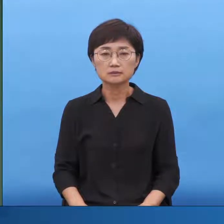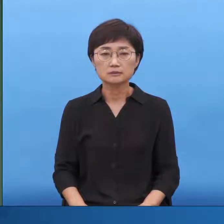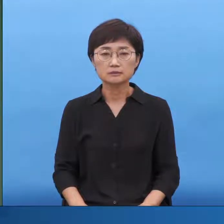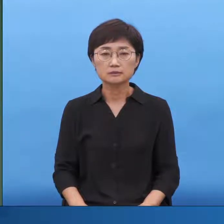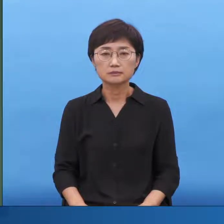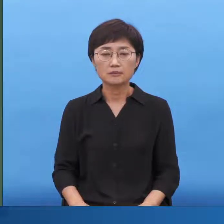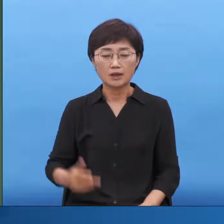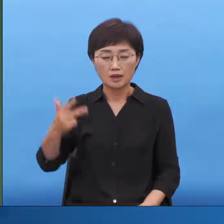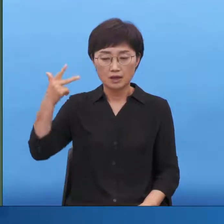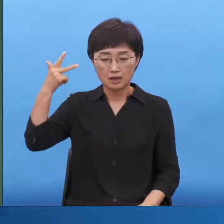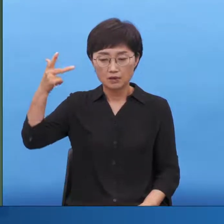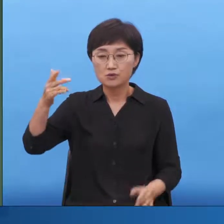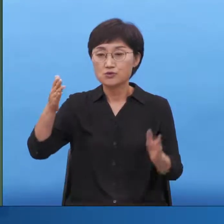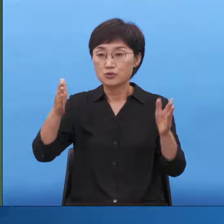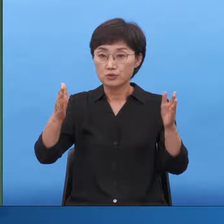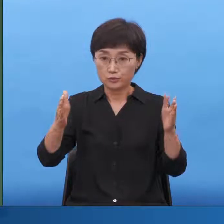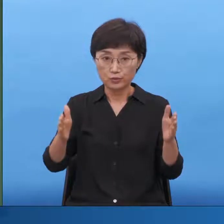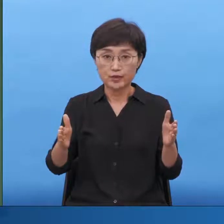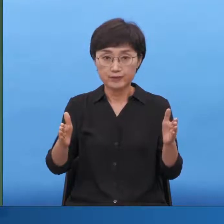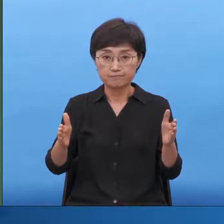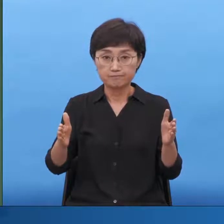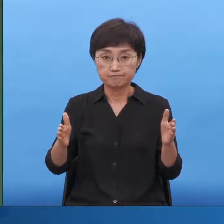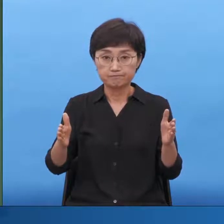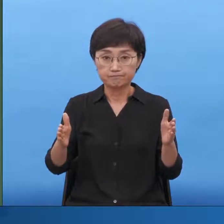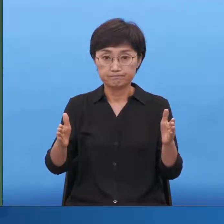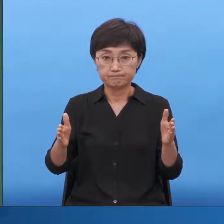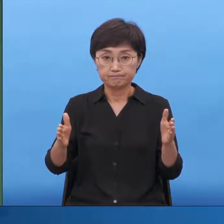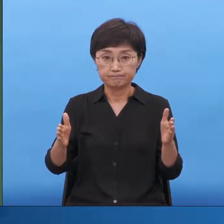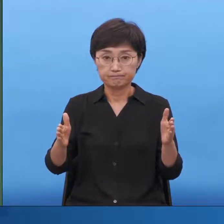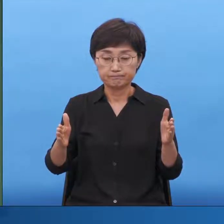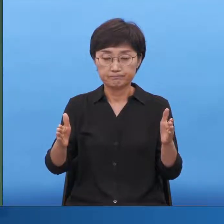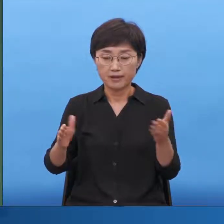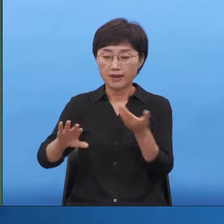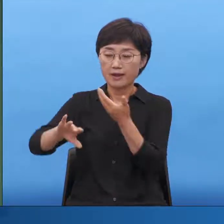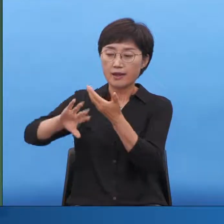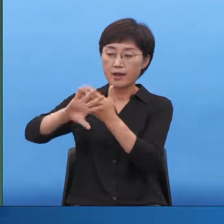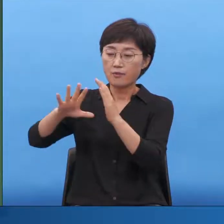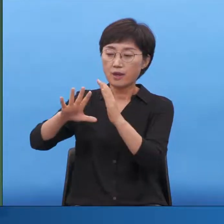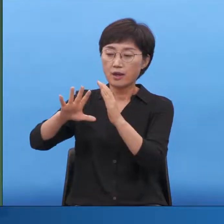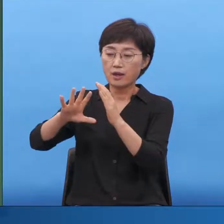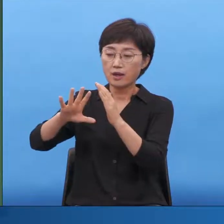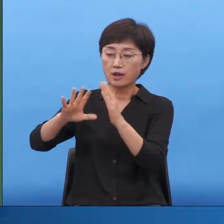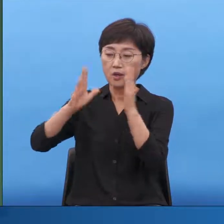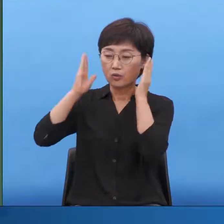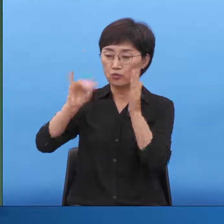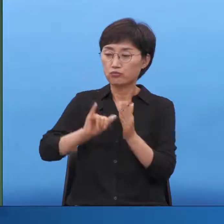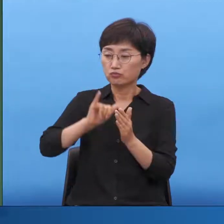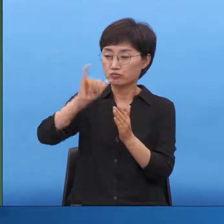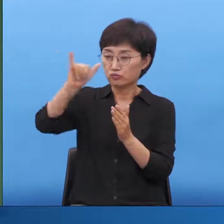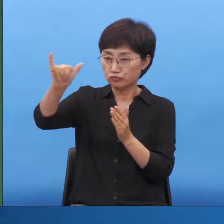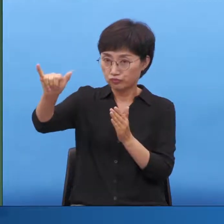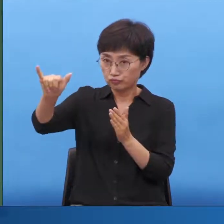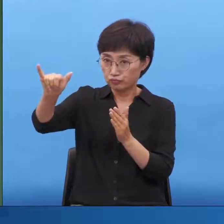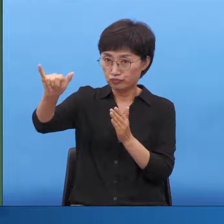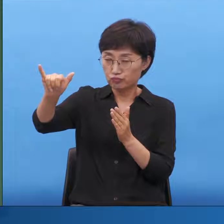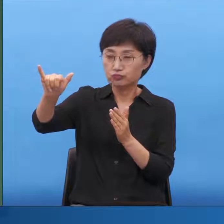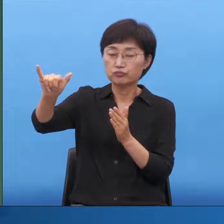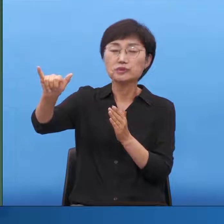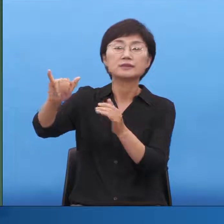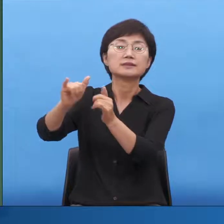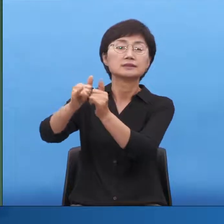이번 주간에는 특히 우리 해외 유학생 팀들이 모였습니다.